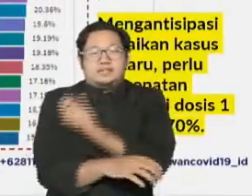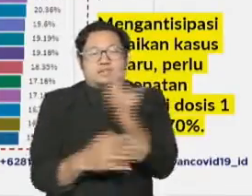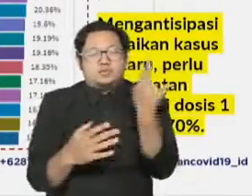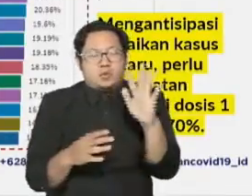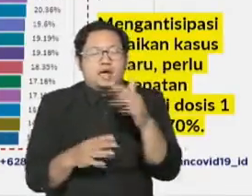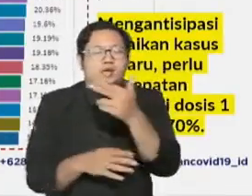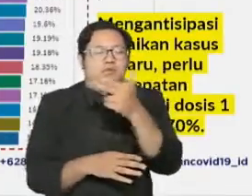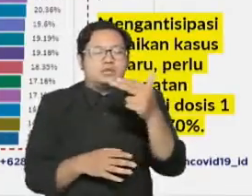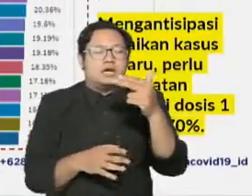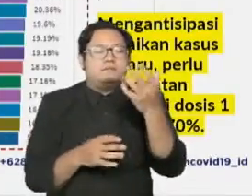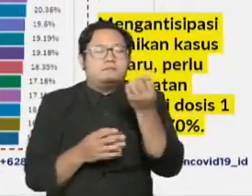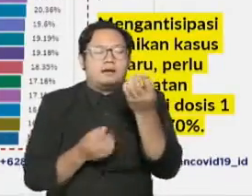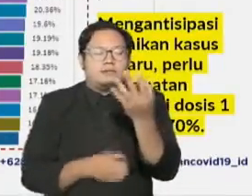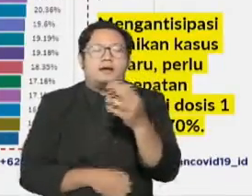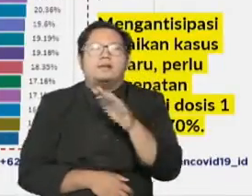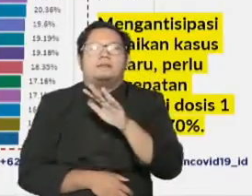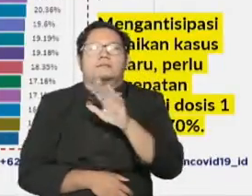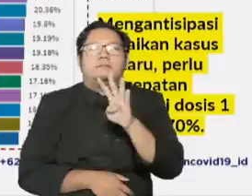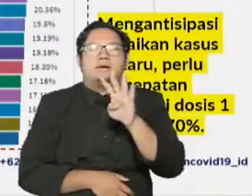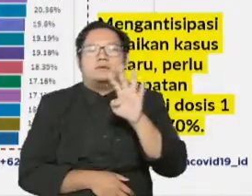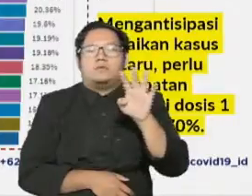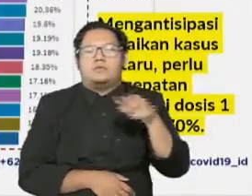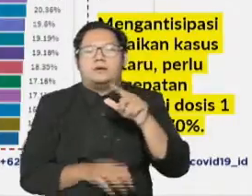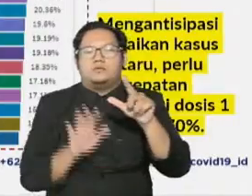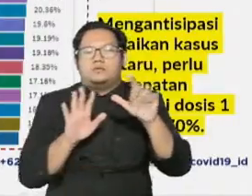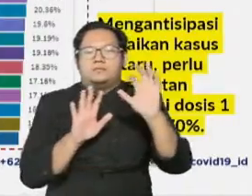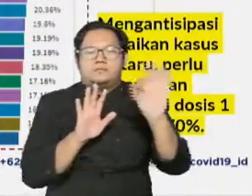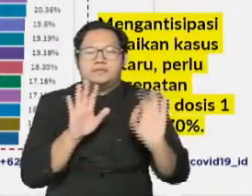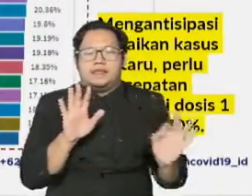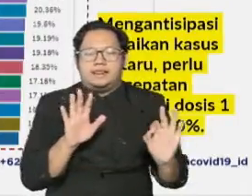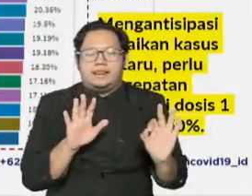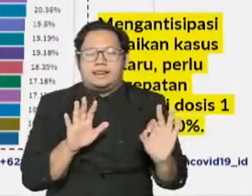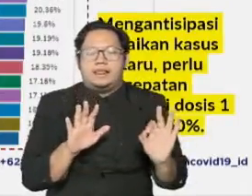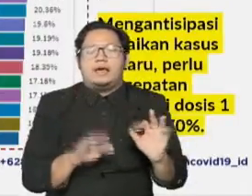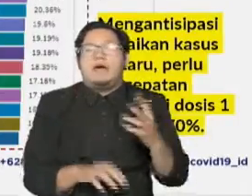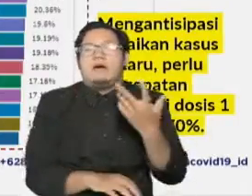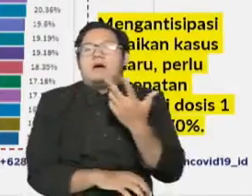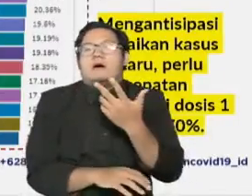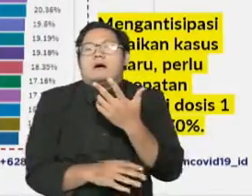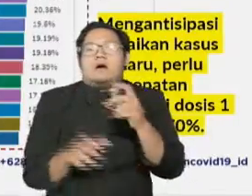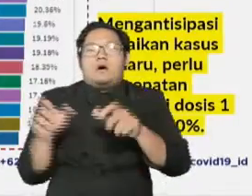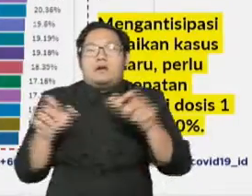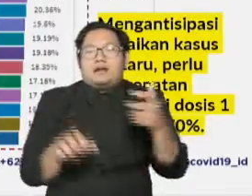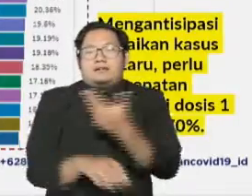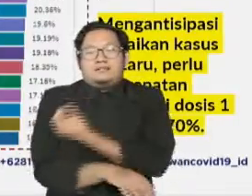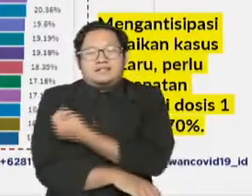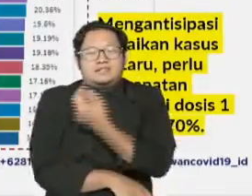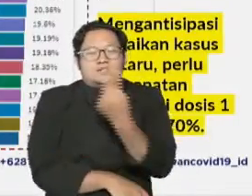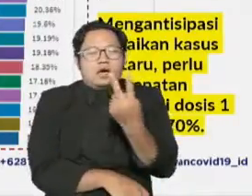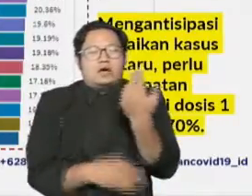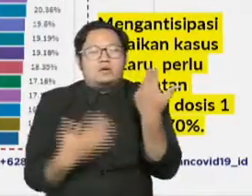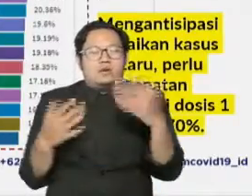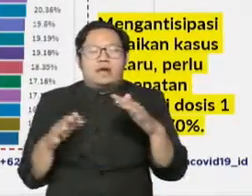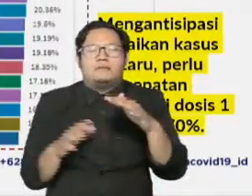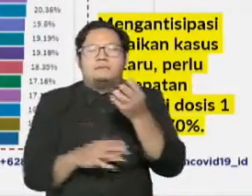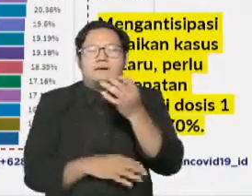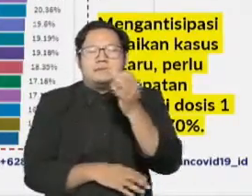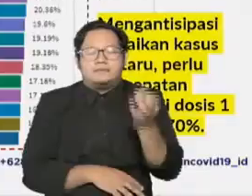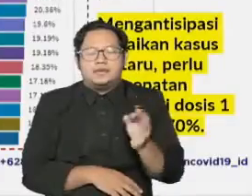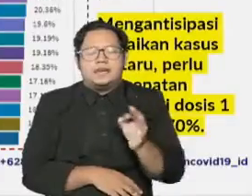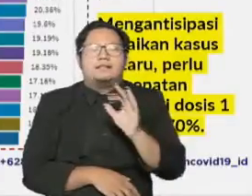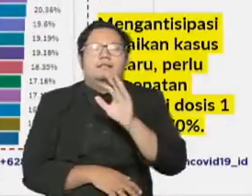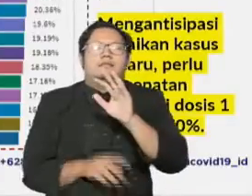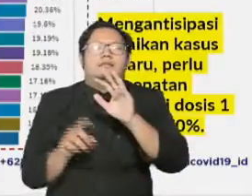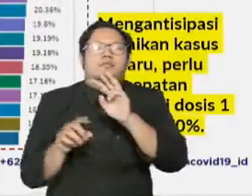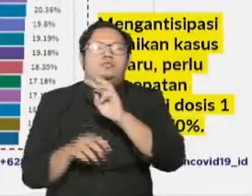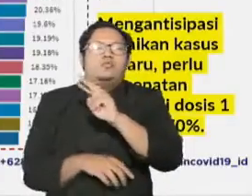50 4,20 tujuh persen sedangkan untuk dosis kedua baru mencapai 33 koma 18